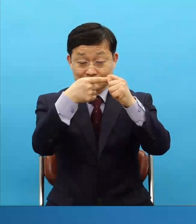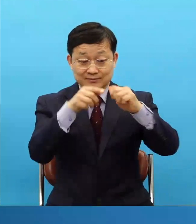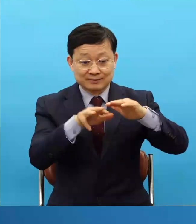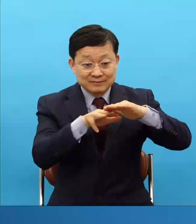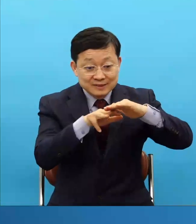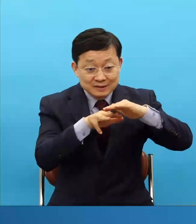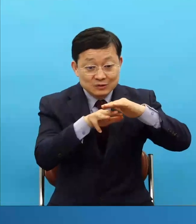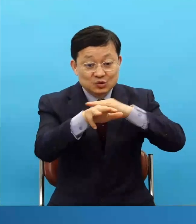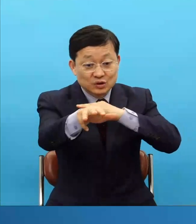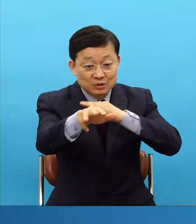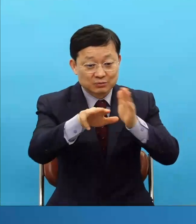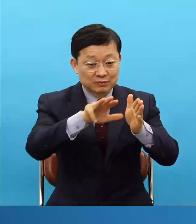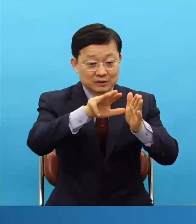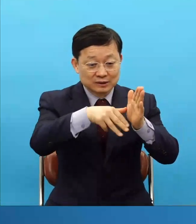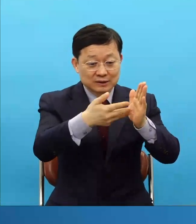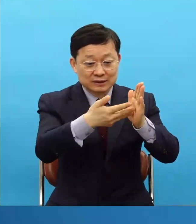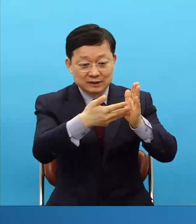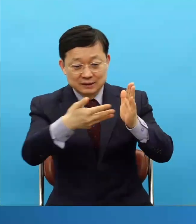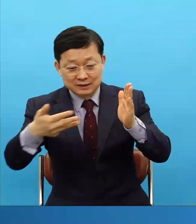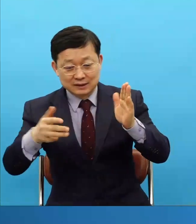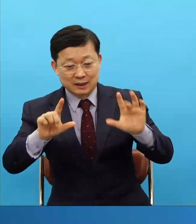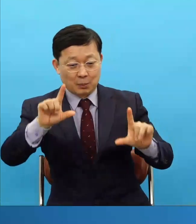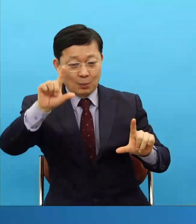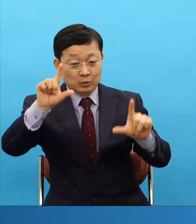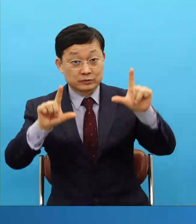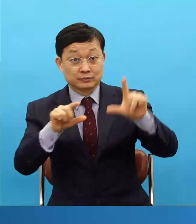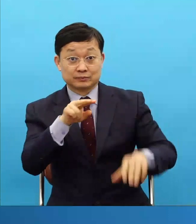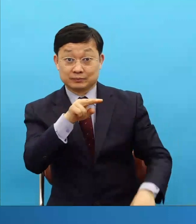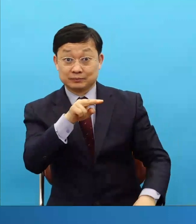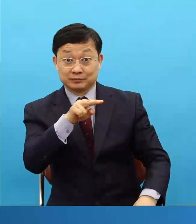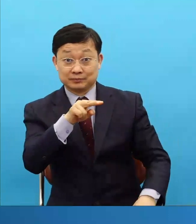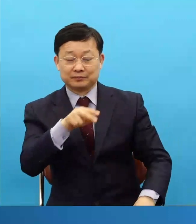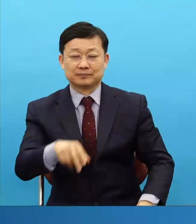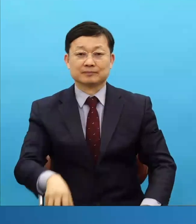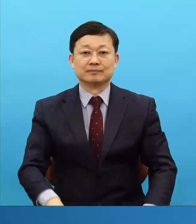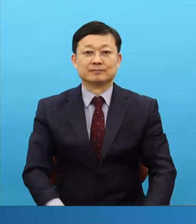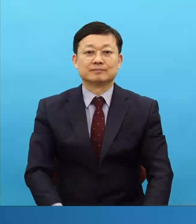출애굽 시대입니다. Is the age of the Exodus. 여기에